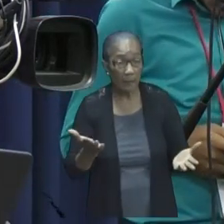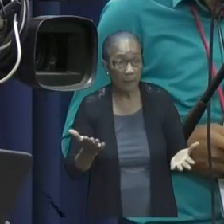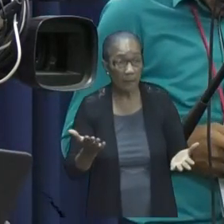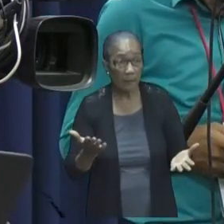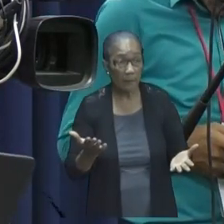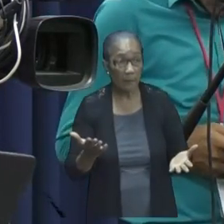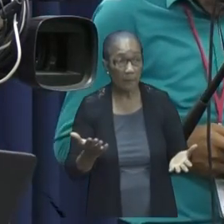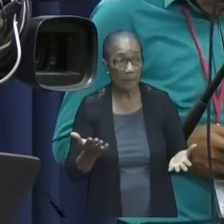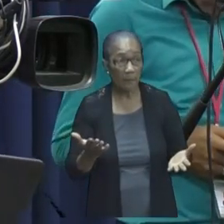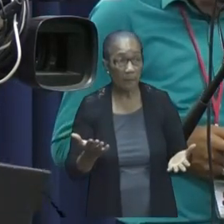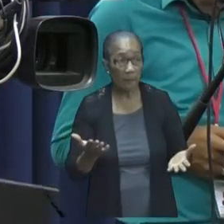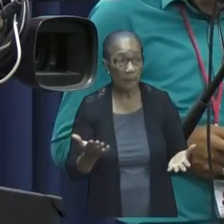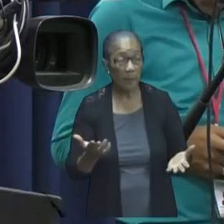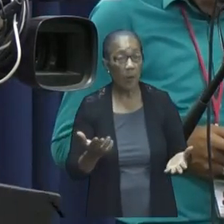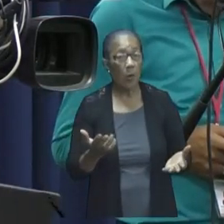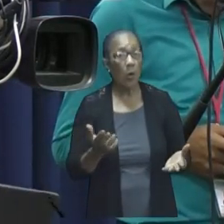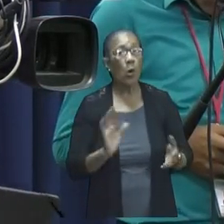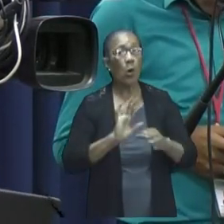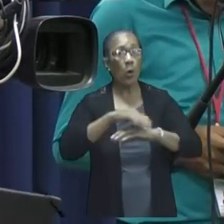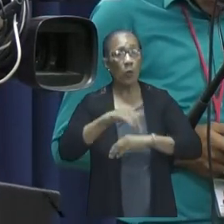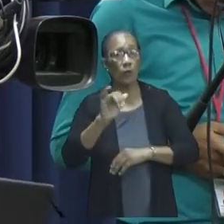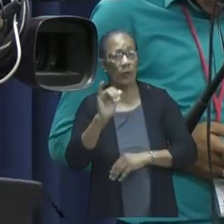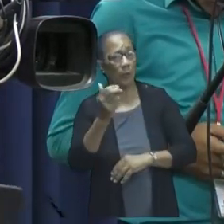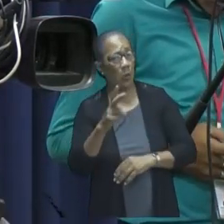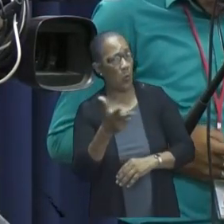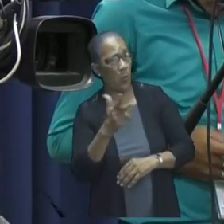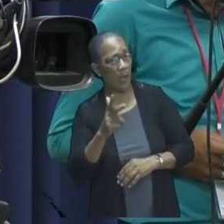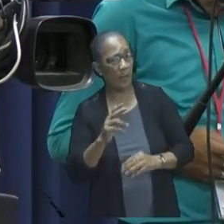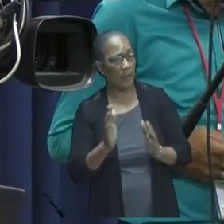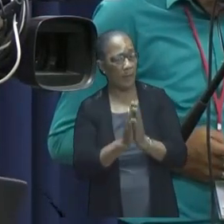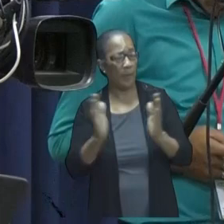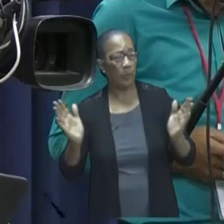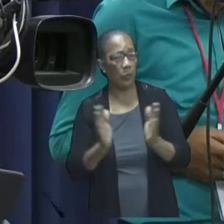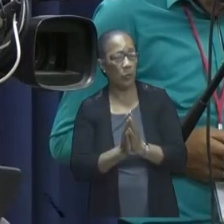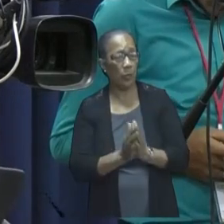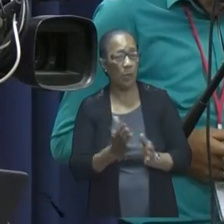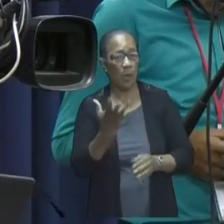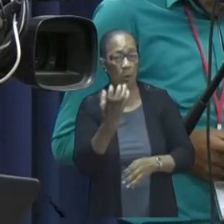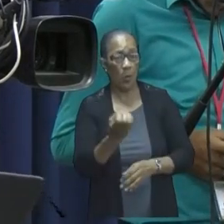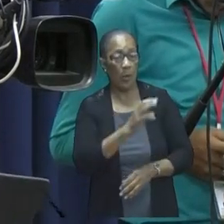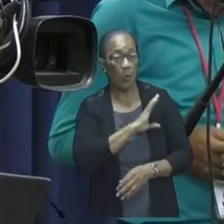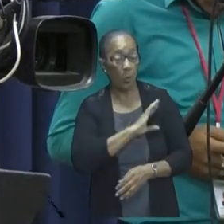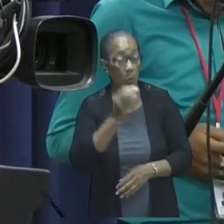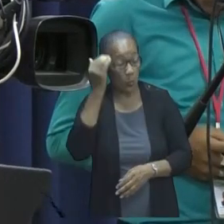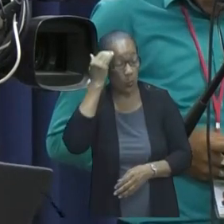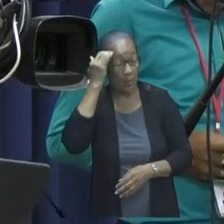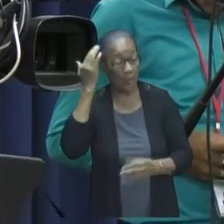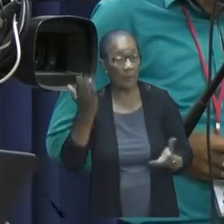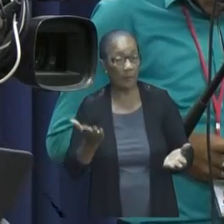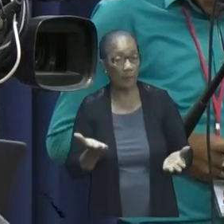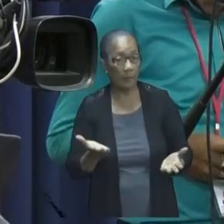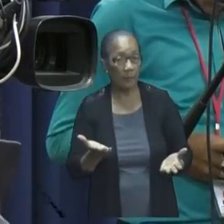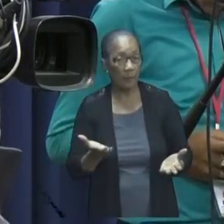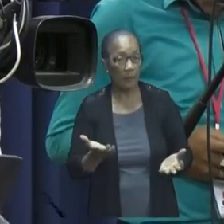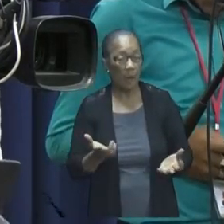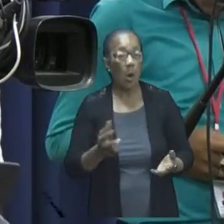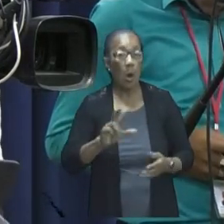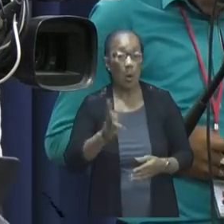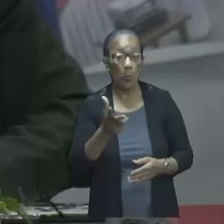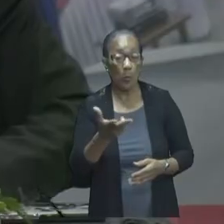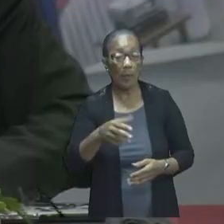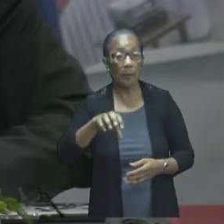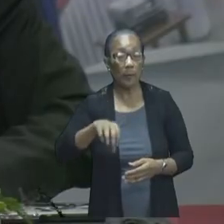gaat het even welke periode en ik ben benieuwd of u mag zeggen op welke plekken die